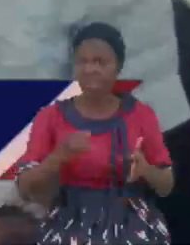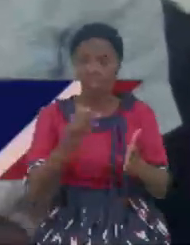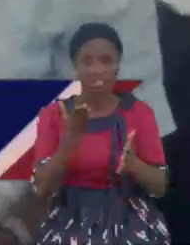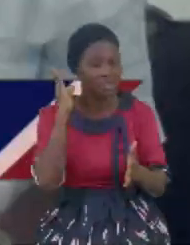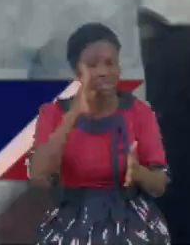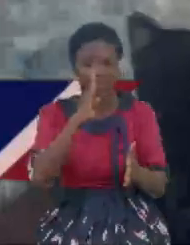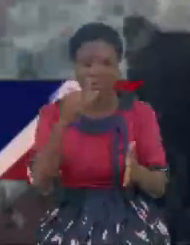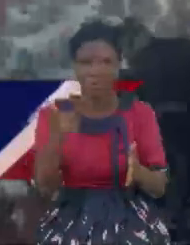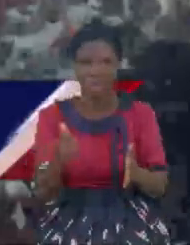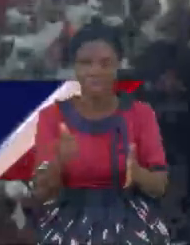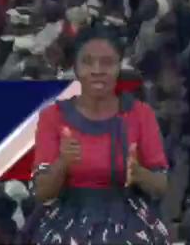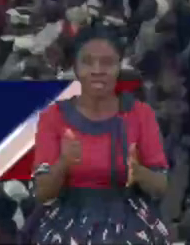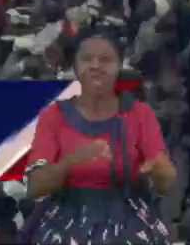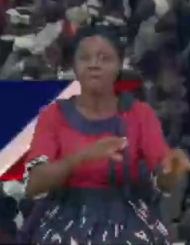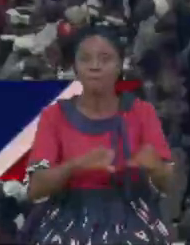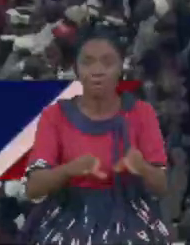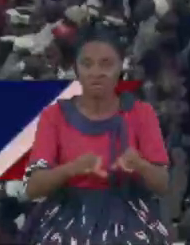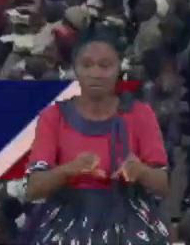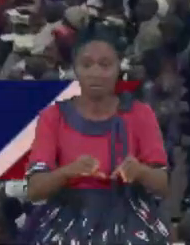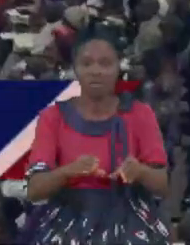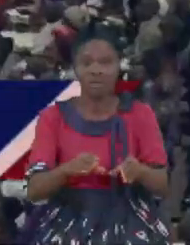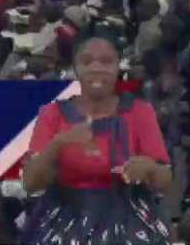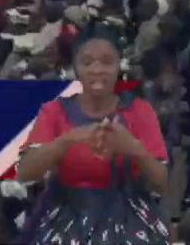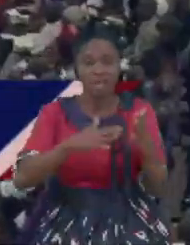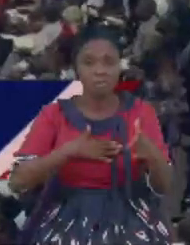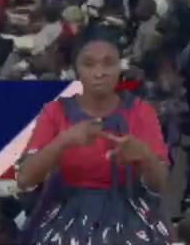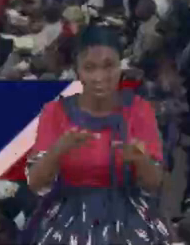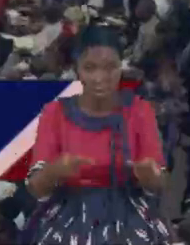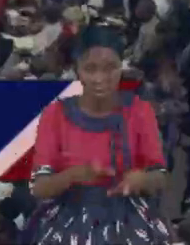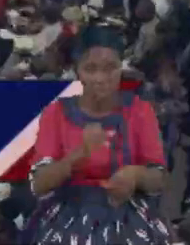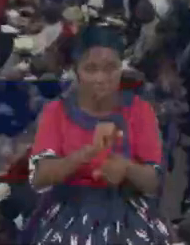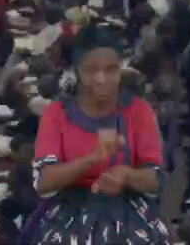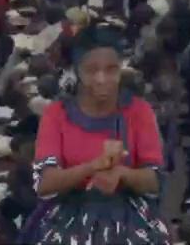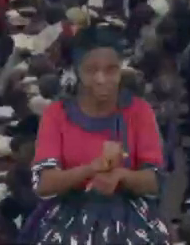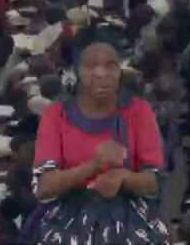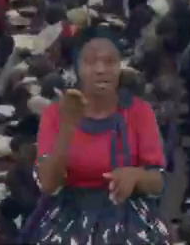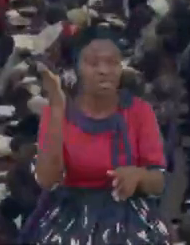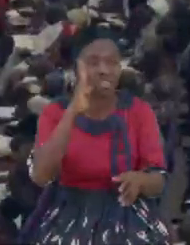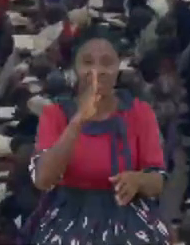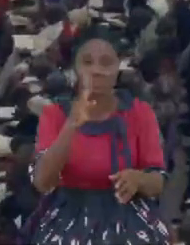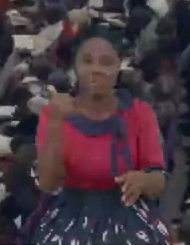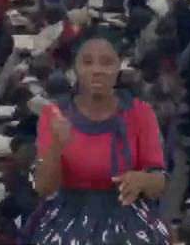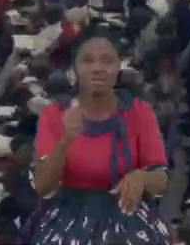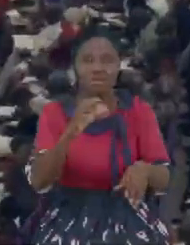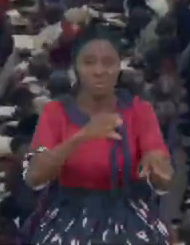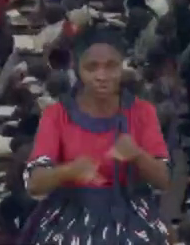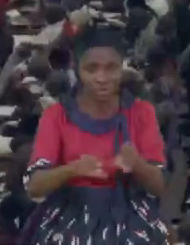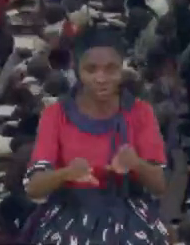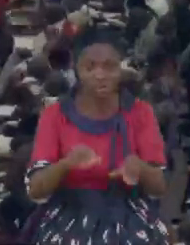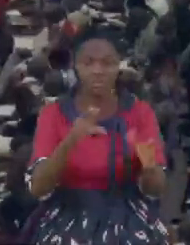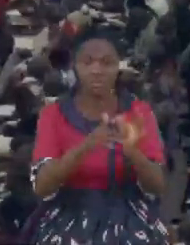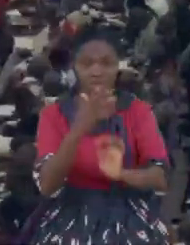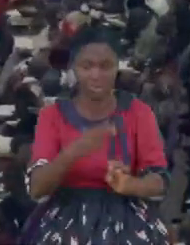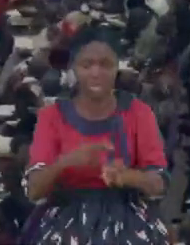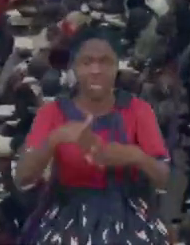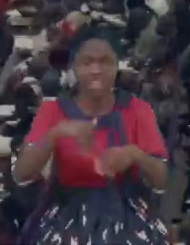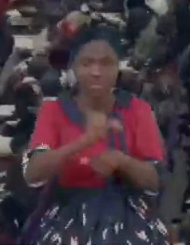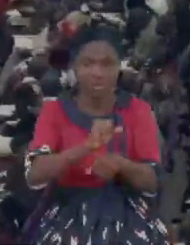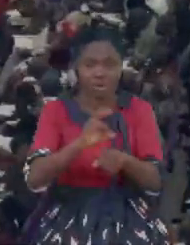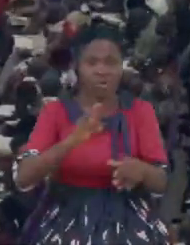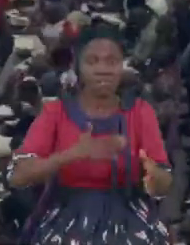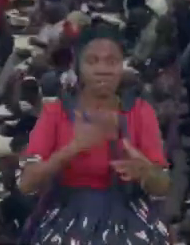l'accomplissement. Dans ma famille, il y aura l'accomplissement. Dans mon lieu de travail, il y aura l'accomplissement. Dans l'œuvre de mes